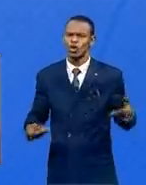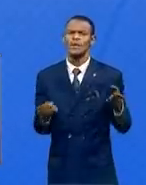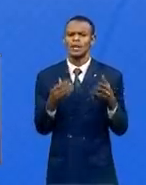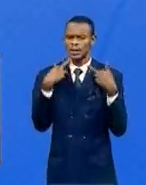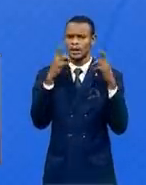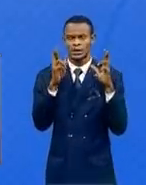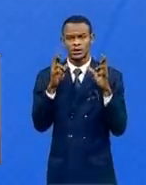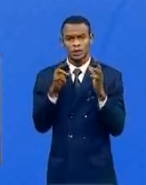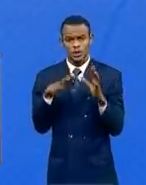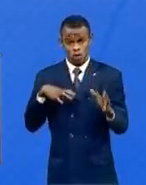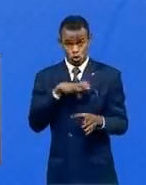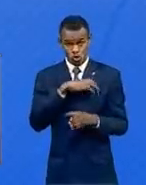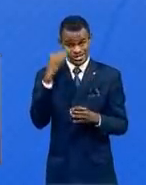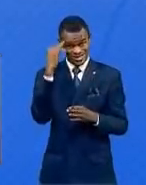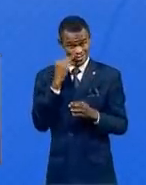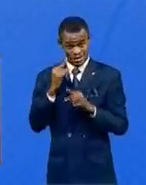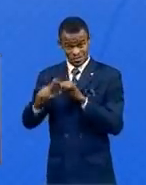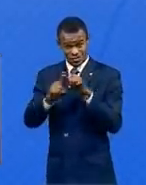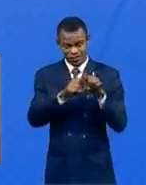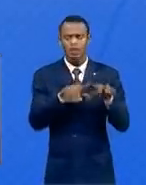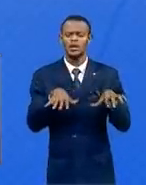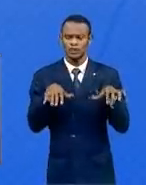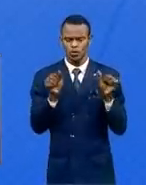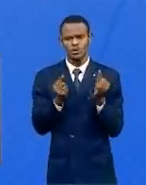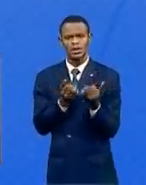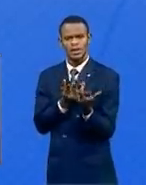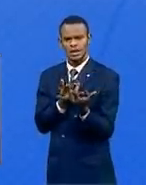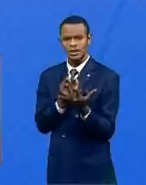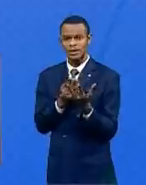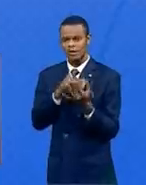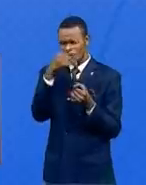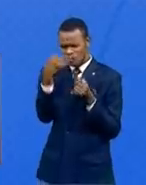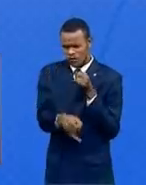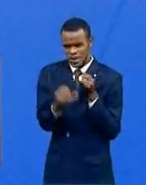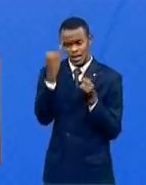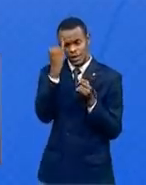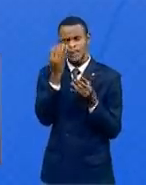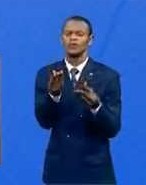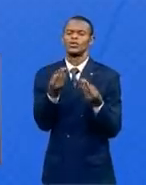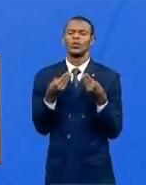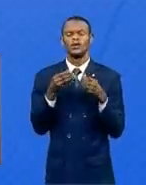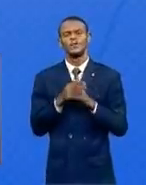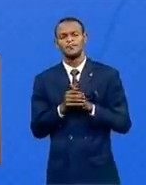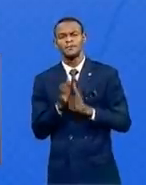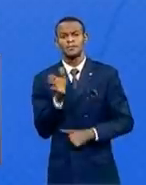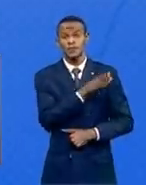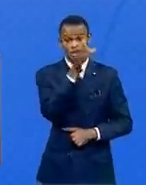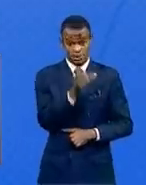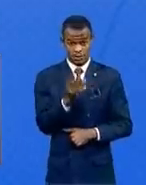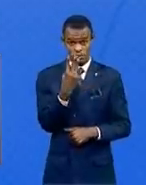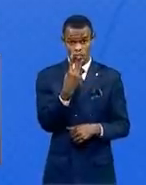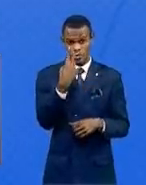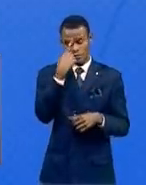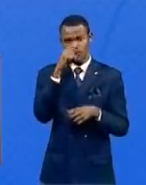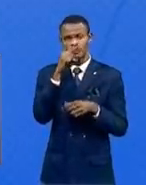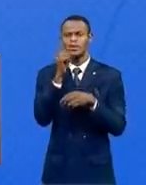projets d'extension urbaine dont il attend le dossier final pour finalisation. Chapitre 3 du Conseil des ministres de ce